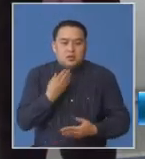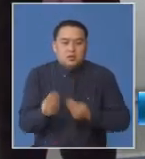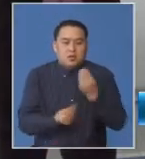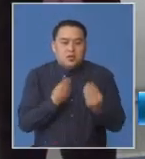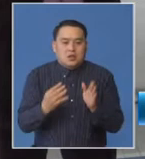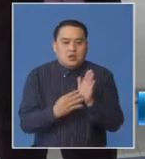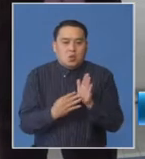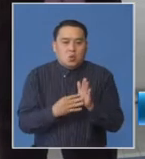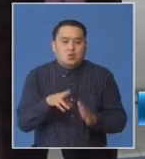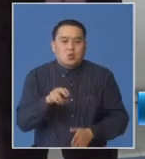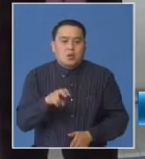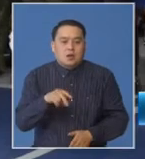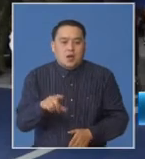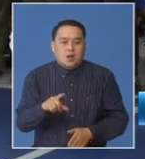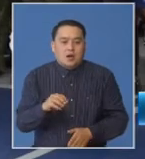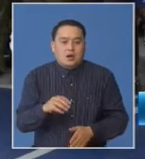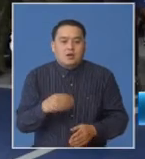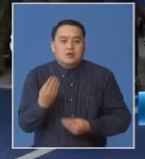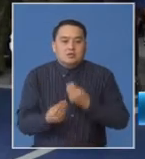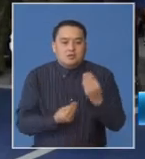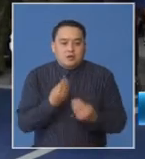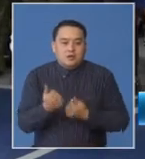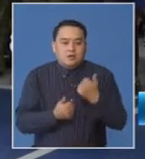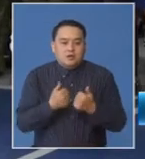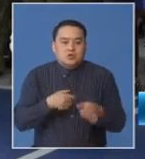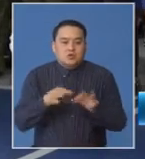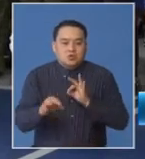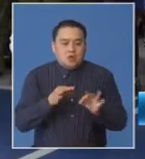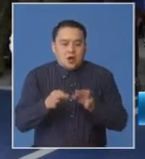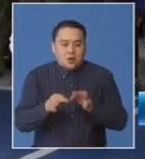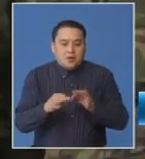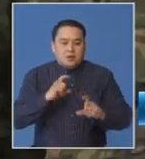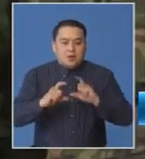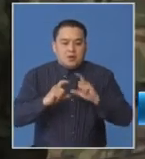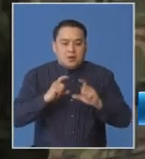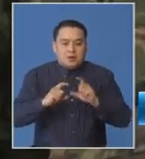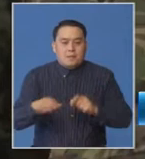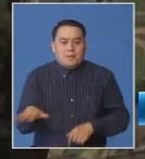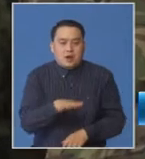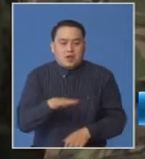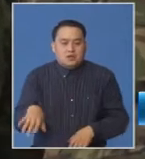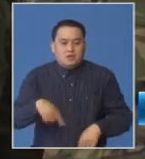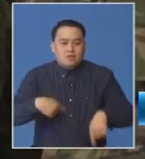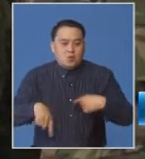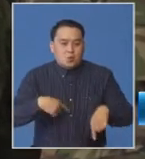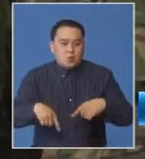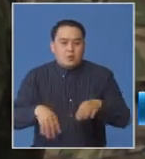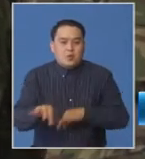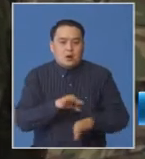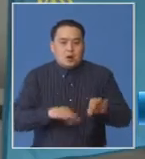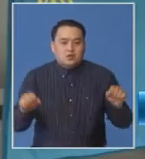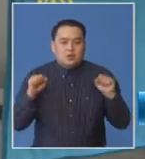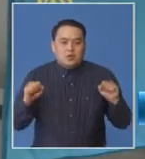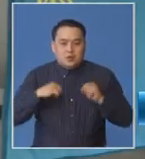игре «Тогузкумалак», военно-прикладным видам спорта, шахматам, настольному теннису, баскетболу и футзалу. Проект